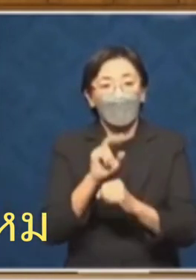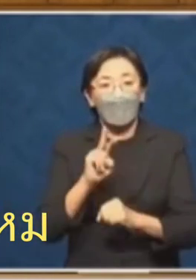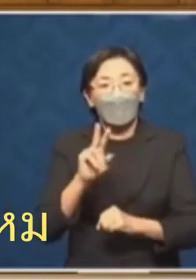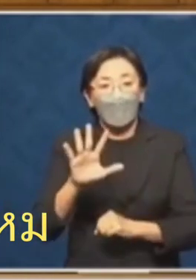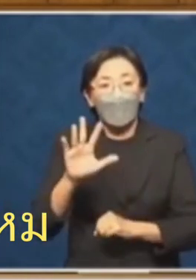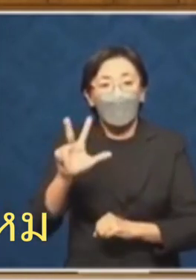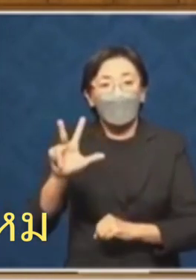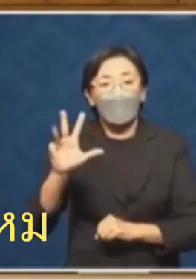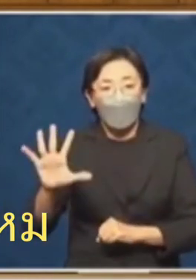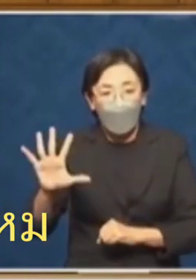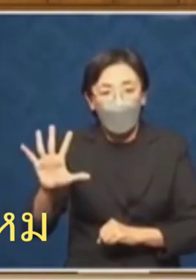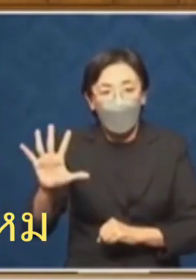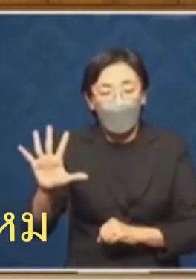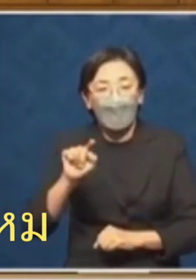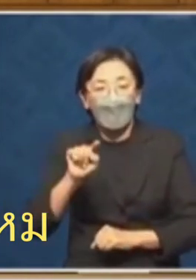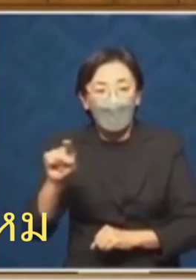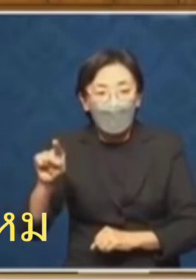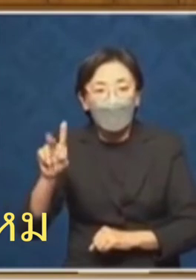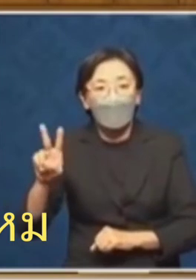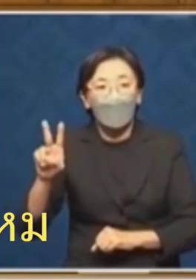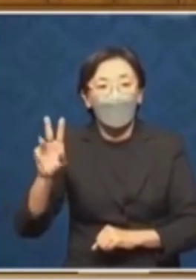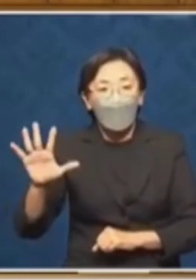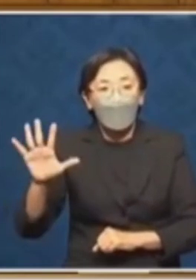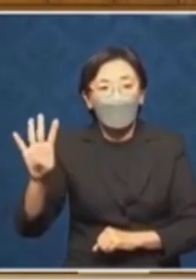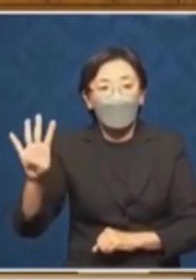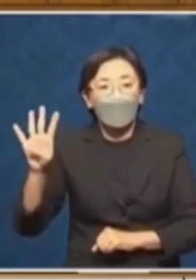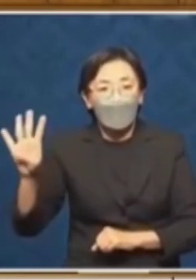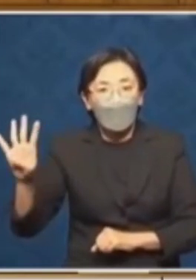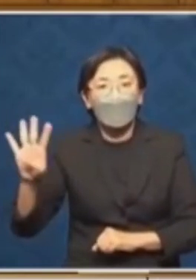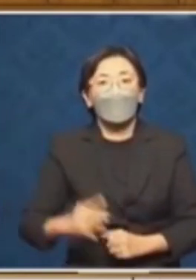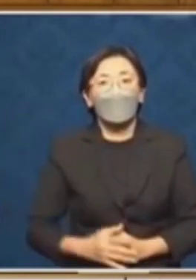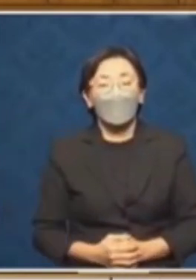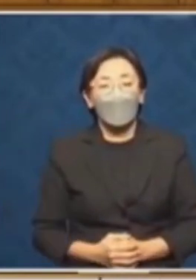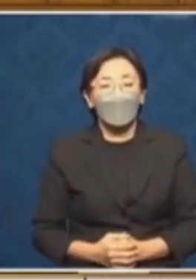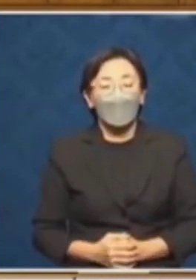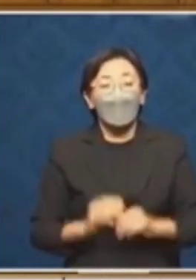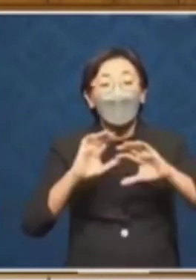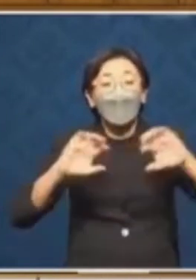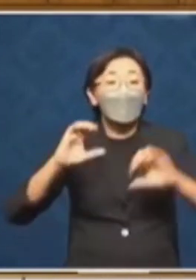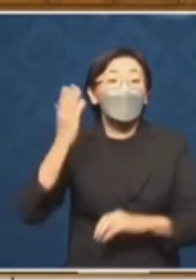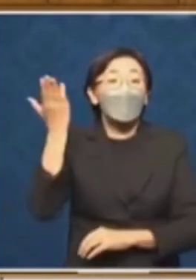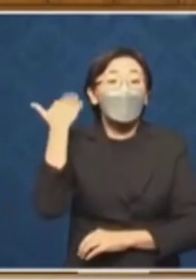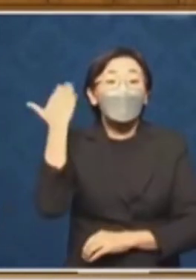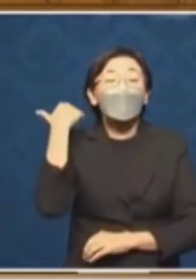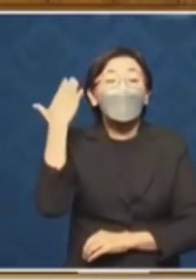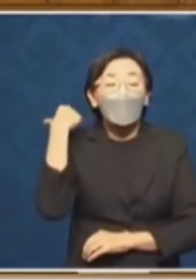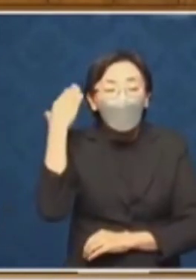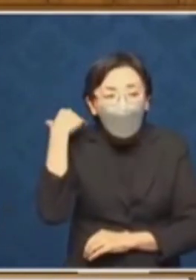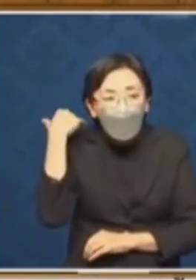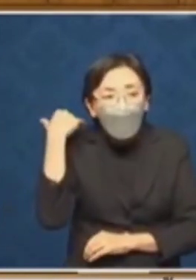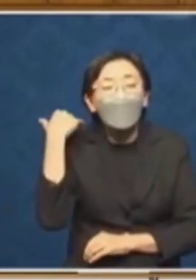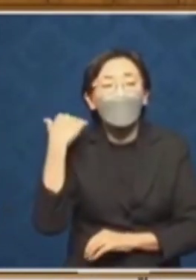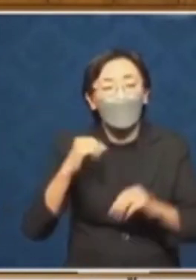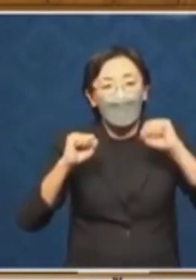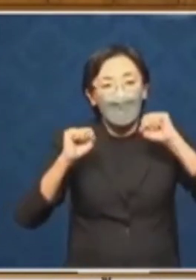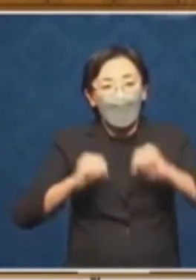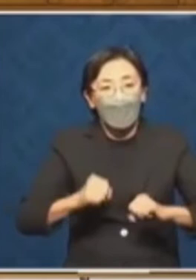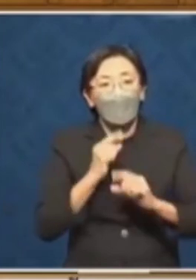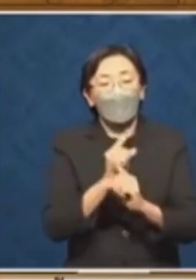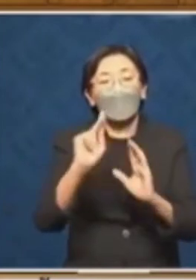ไม่อิ่มใช่ไหมอยากสืบทอดอำนาจไว้ไม่ให้การเลือกตั้ง